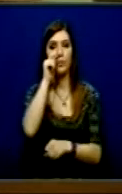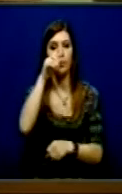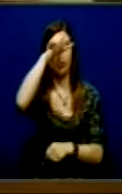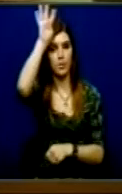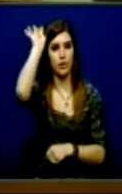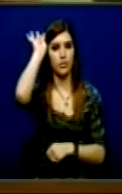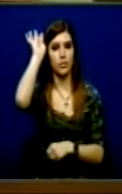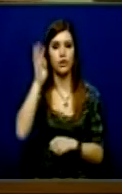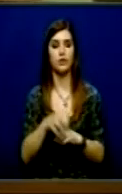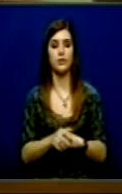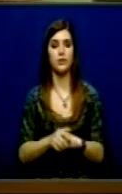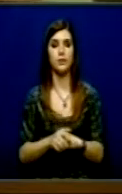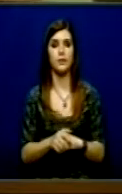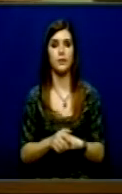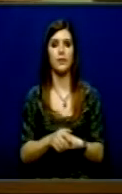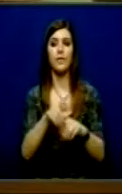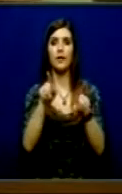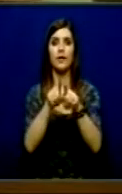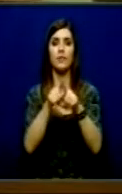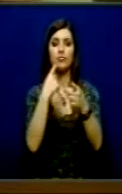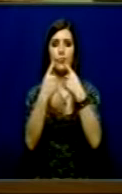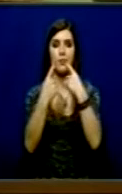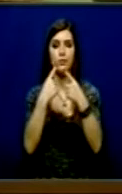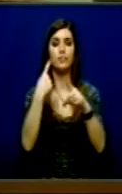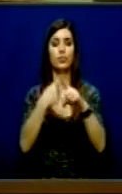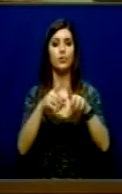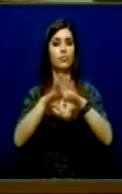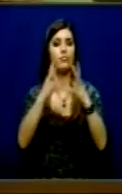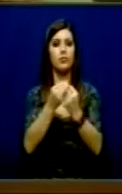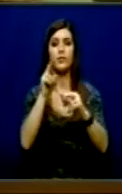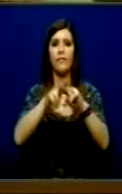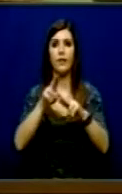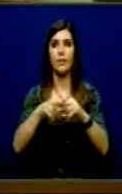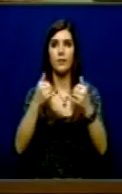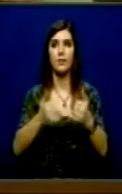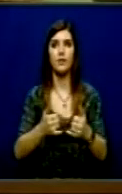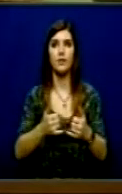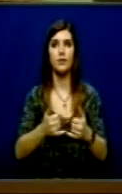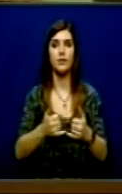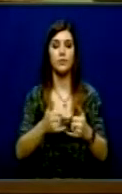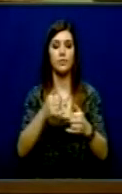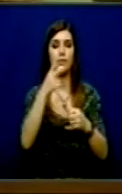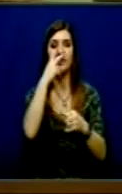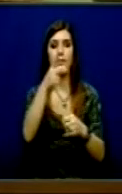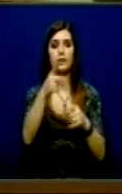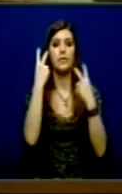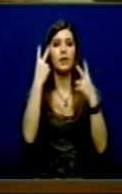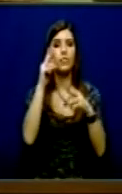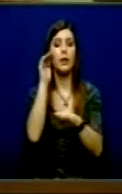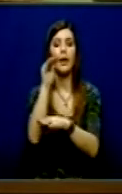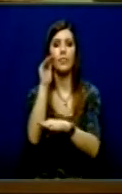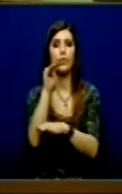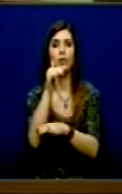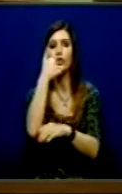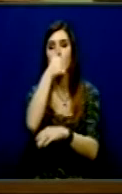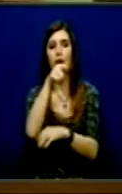Miloševićit. Diskutimi dhe vendimet sot janë të jetë me rëndësi edhe për raportin ndërmjet shqiptarve dhe sërbe. Raporte këto që